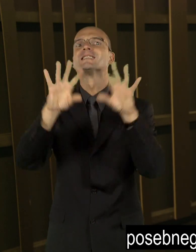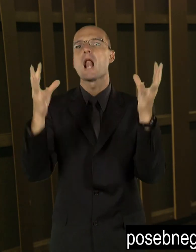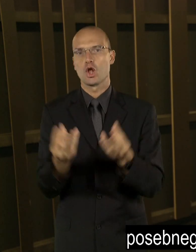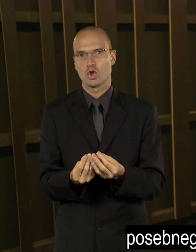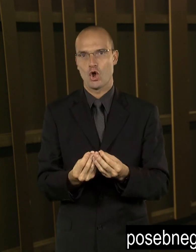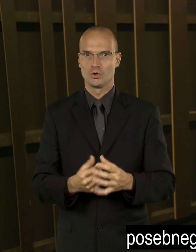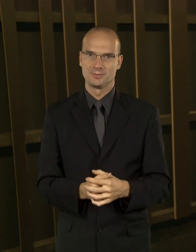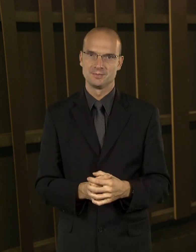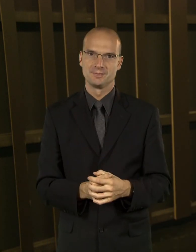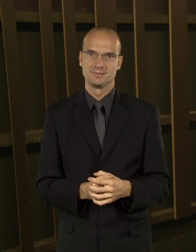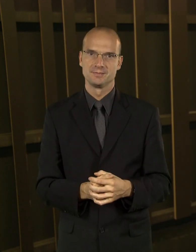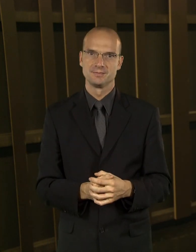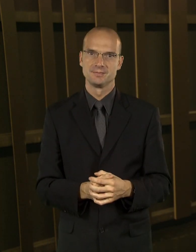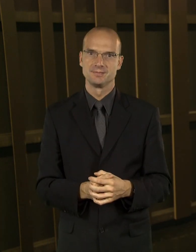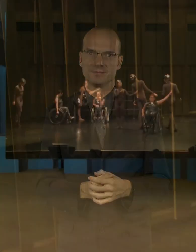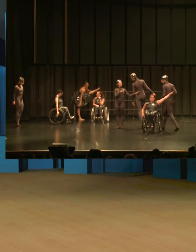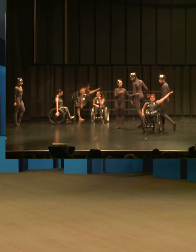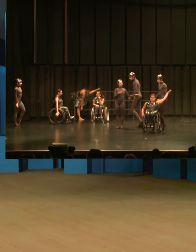ne?